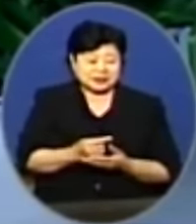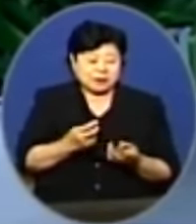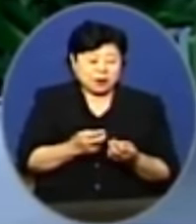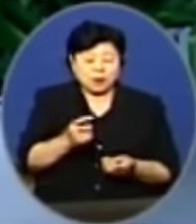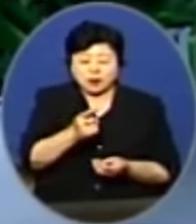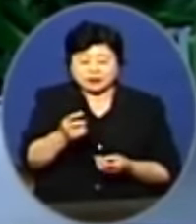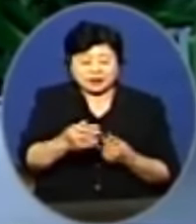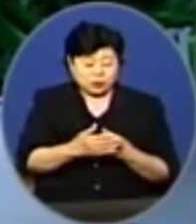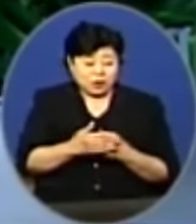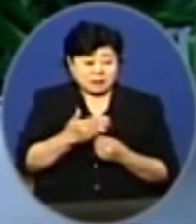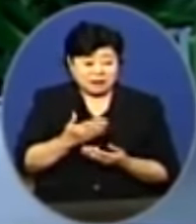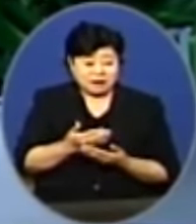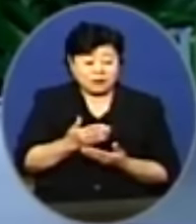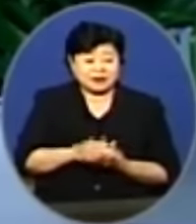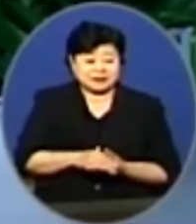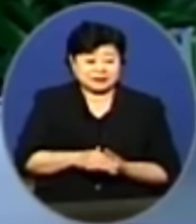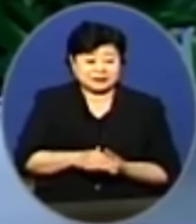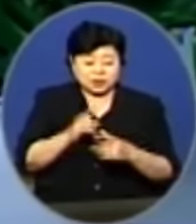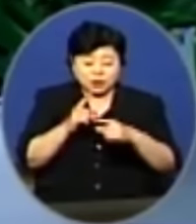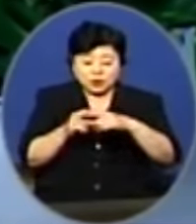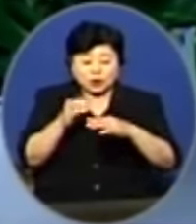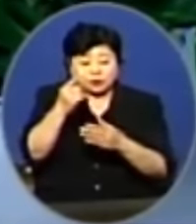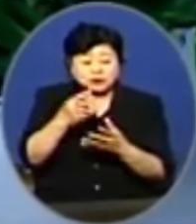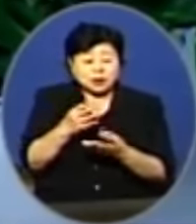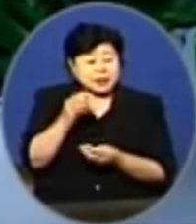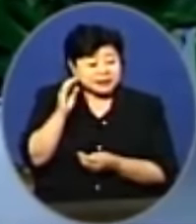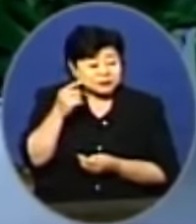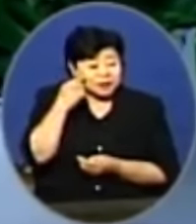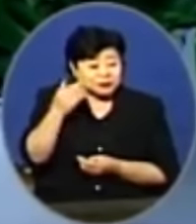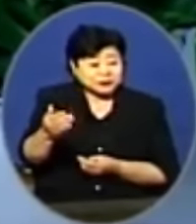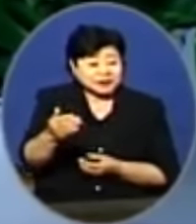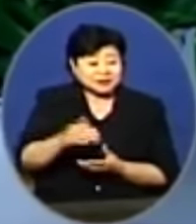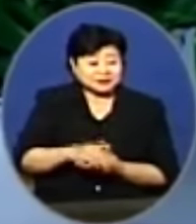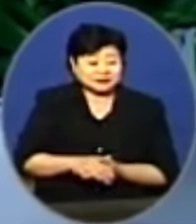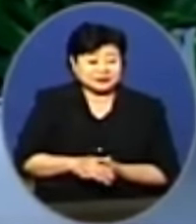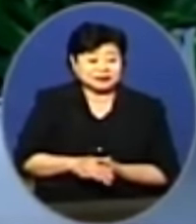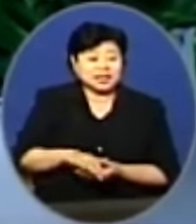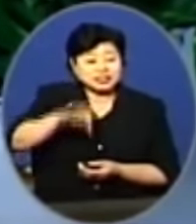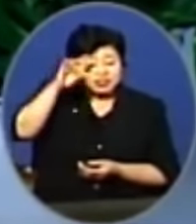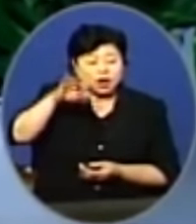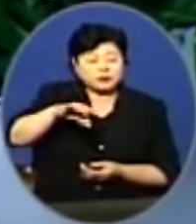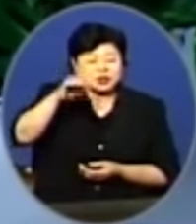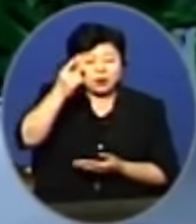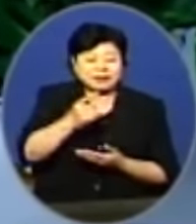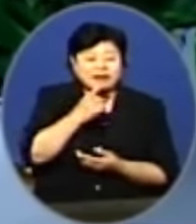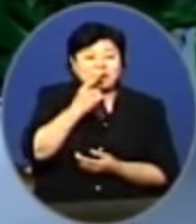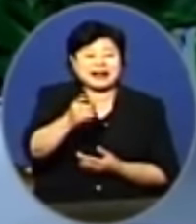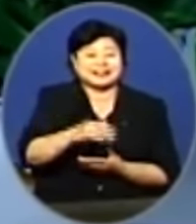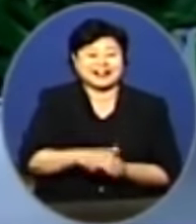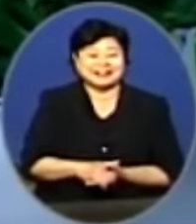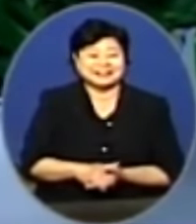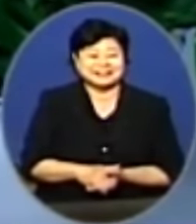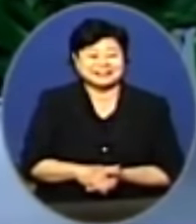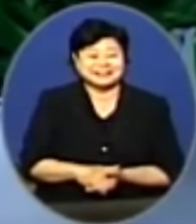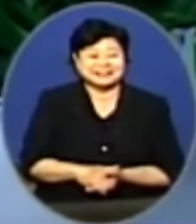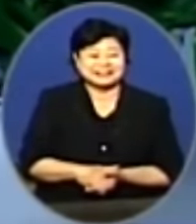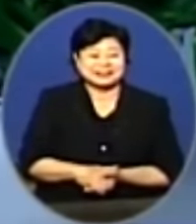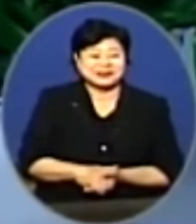할까요? 교회에 나온 지 얼마 됐냐? 오늘 처음 교회에